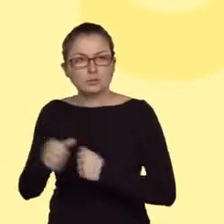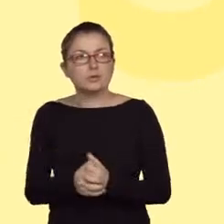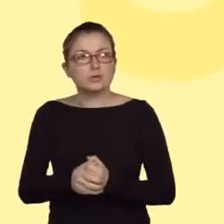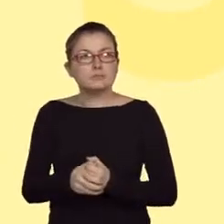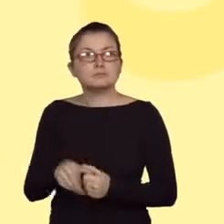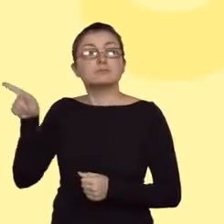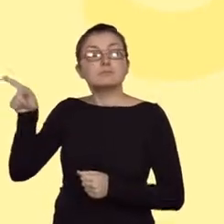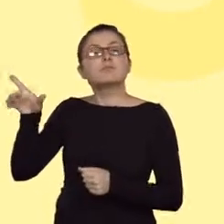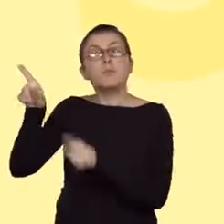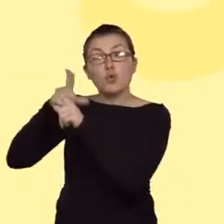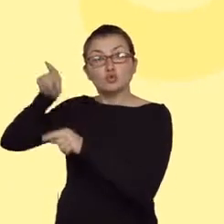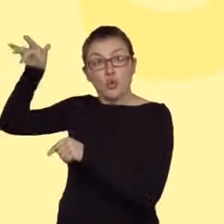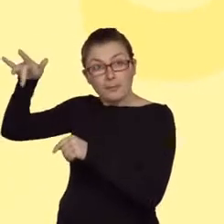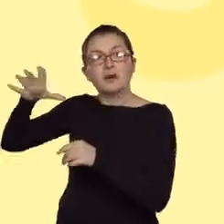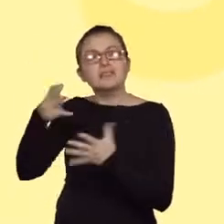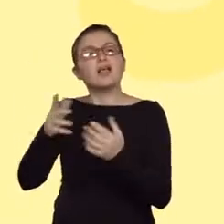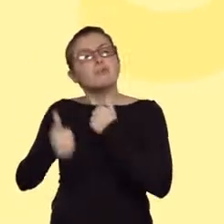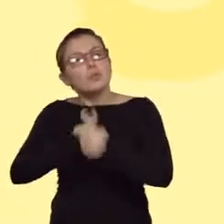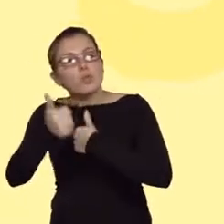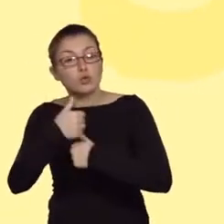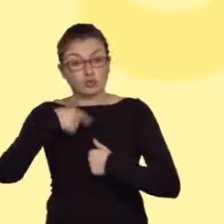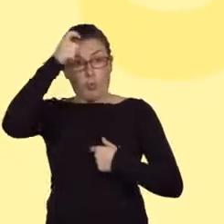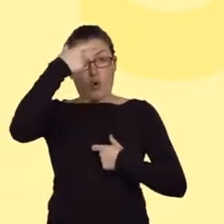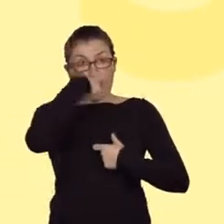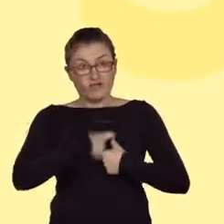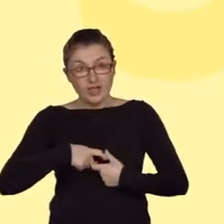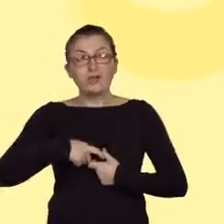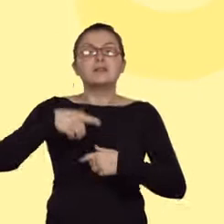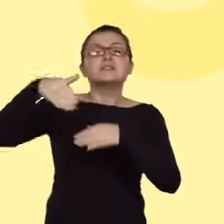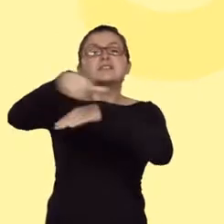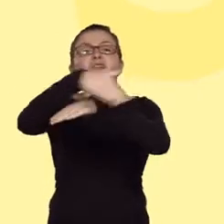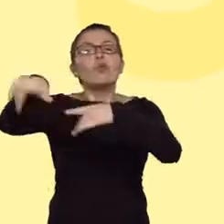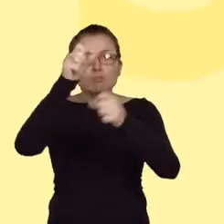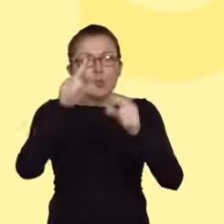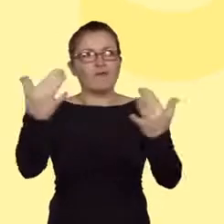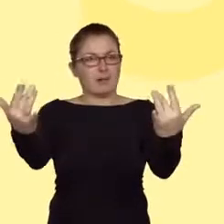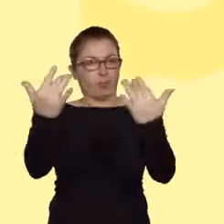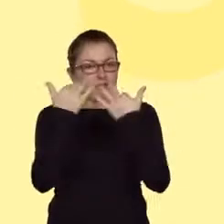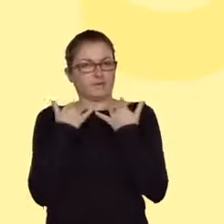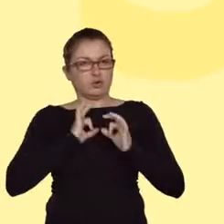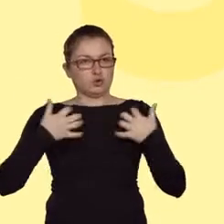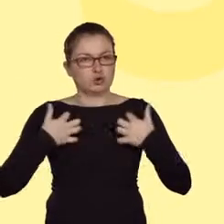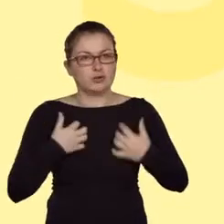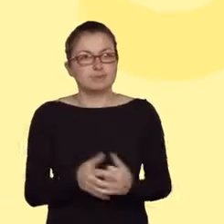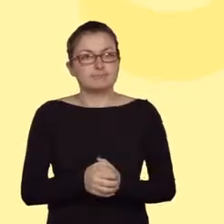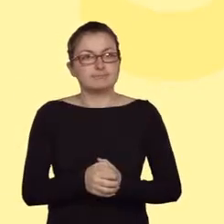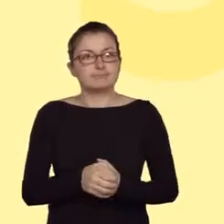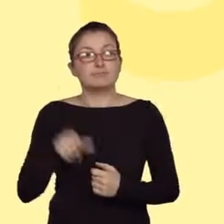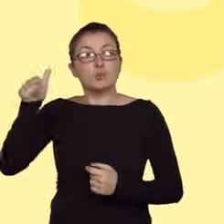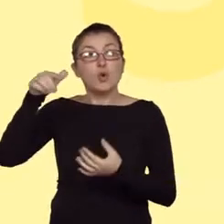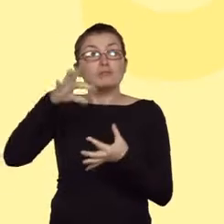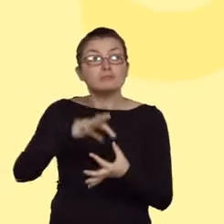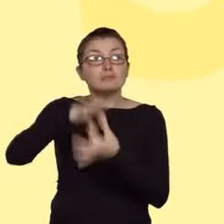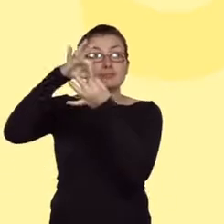niezależne. Mamy tu nawiązanie do poprzednich partii tekstu, widoczny argument pojawiający się w pracy w